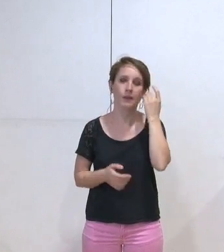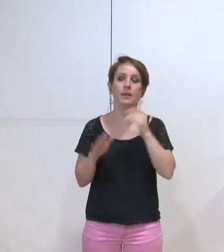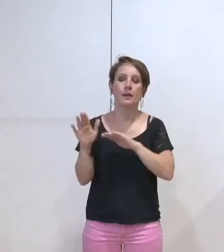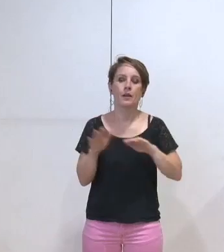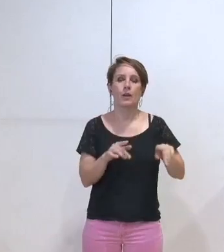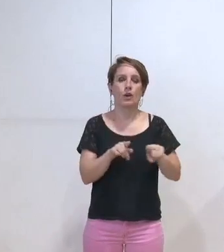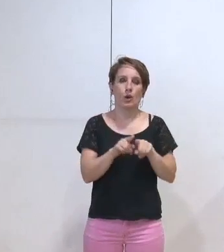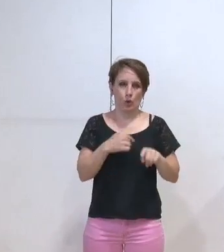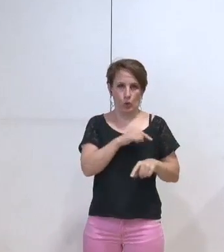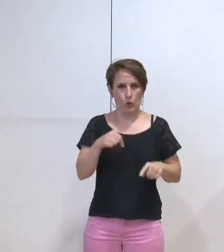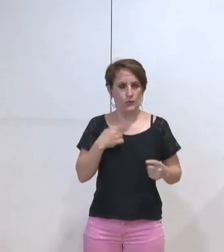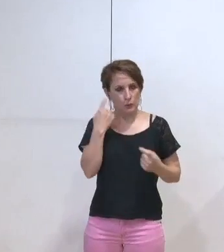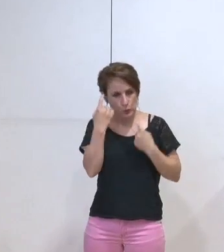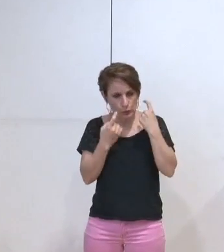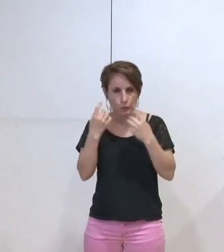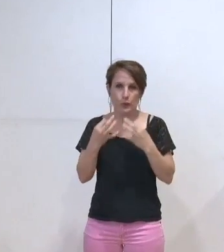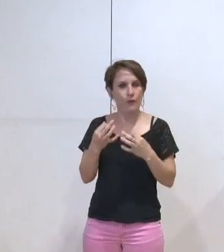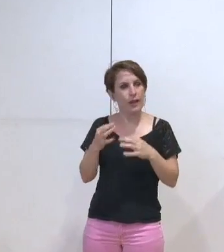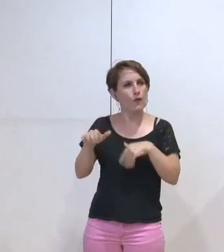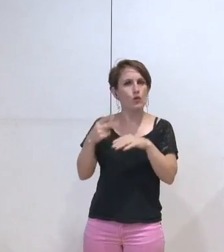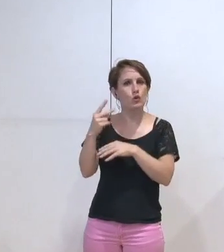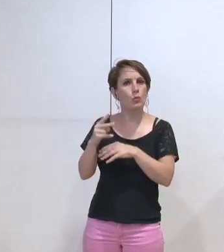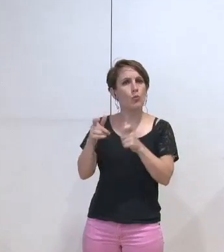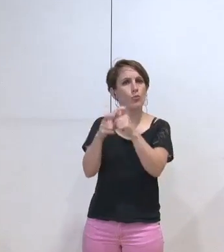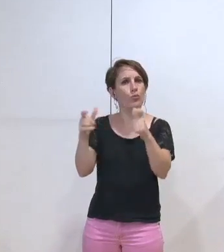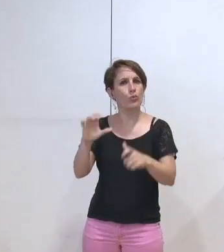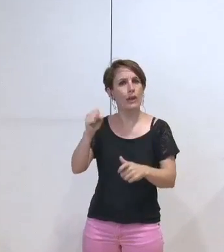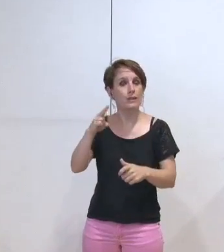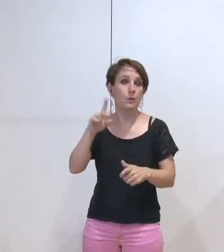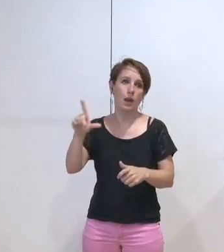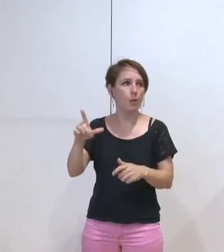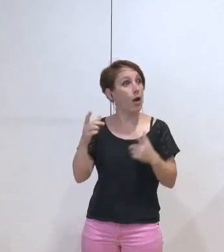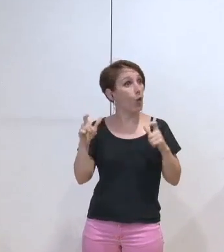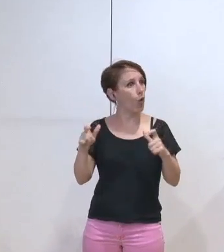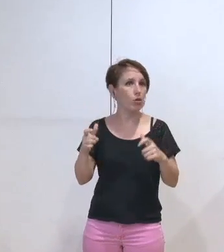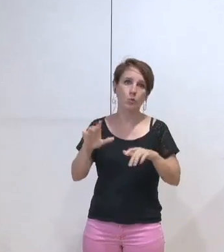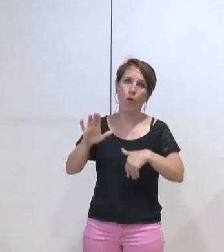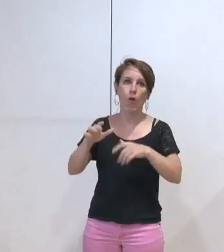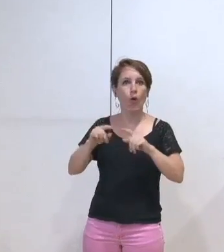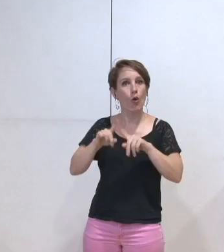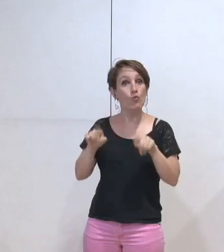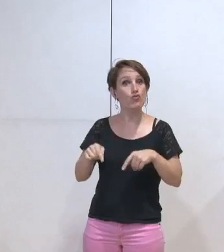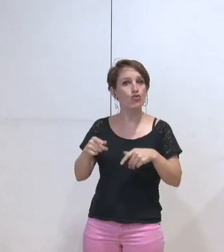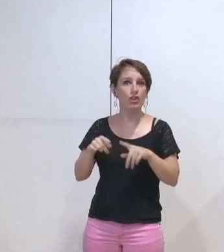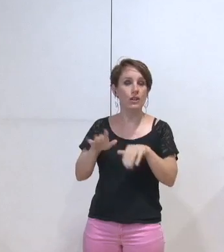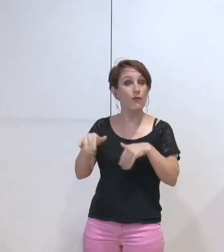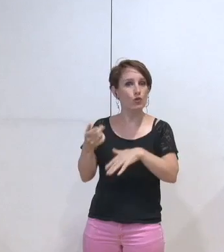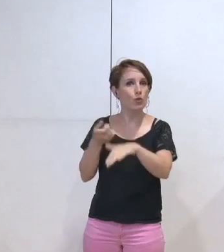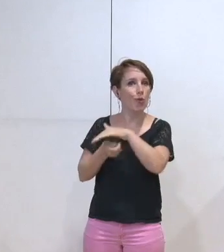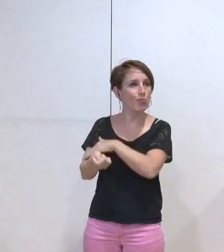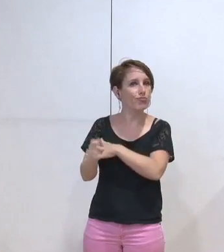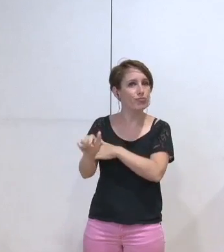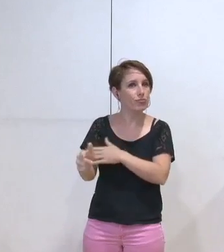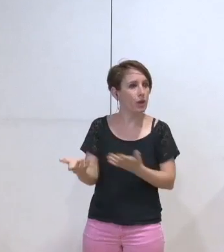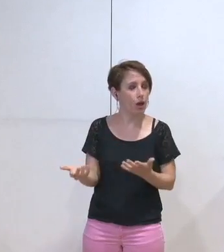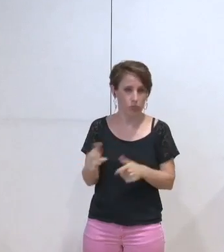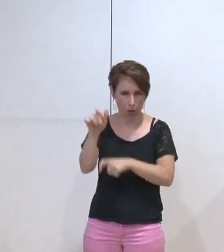la SPL heureusement qu'elle a un budget de de fonctionnement avec des ressources humaines compétente sur ces sujets là qui sont pointus